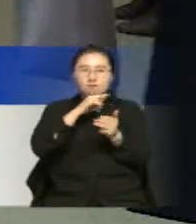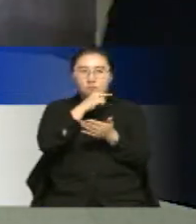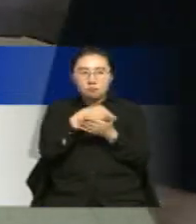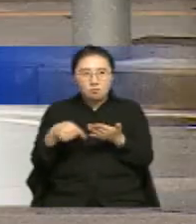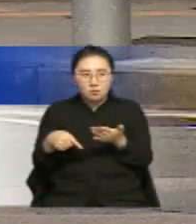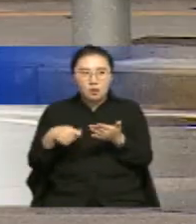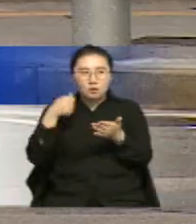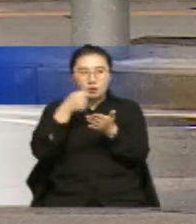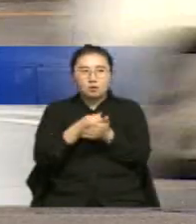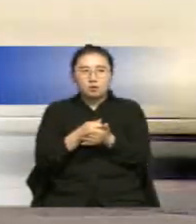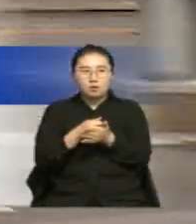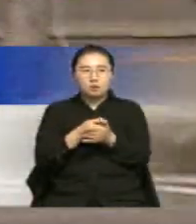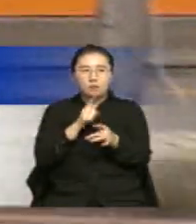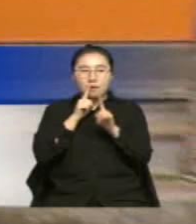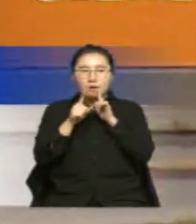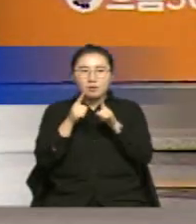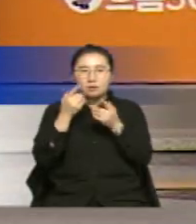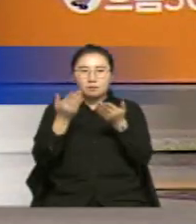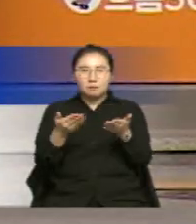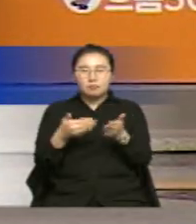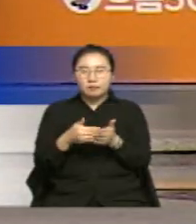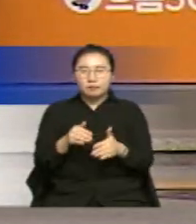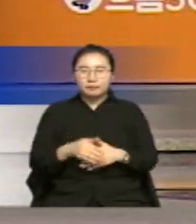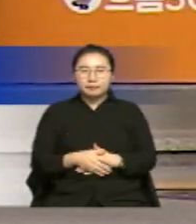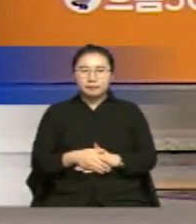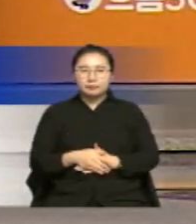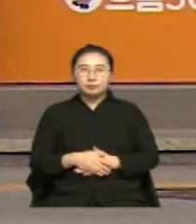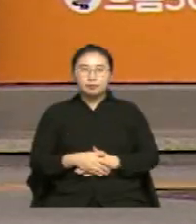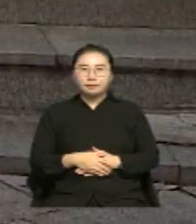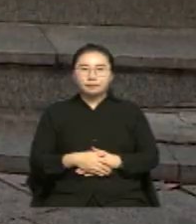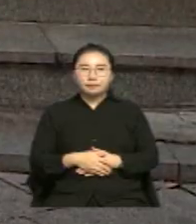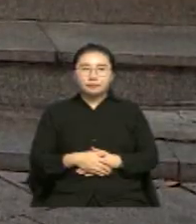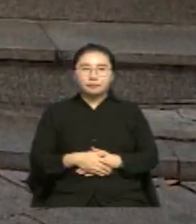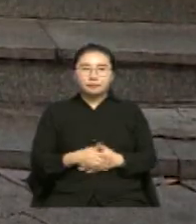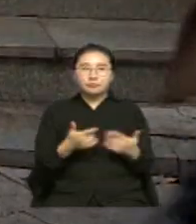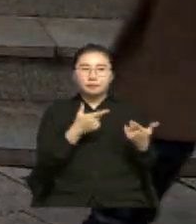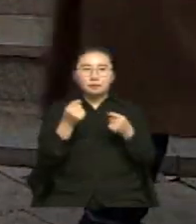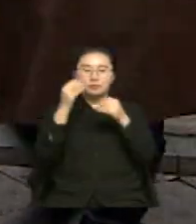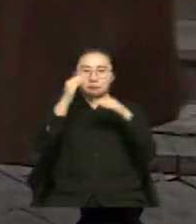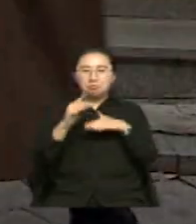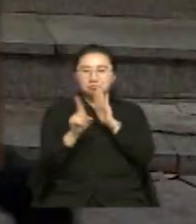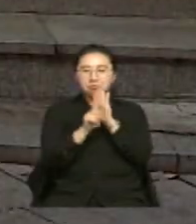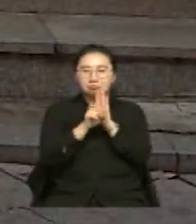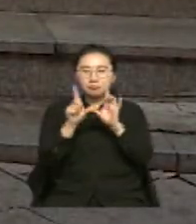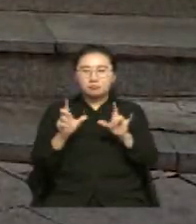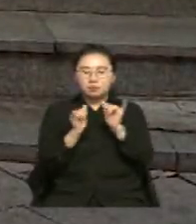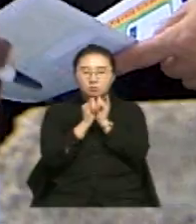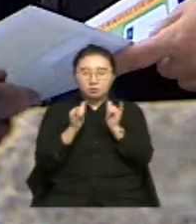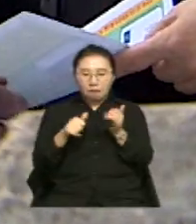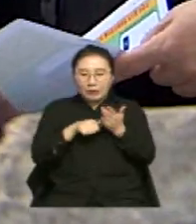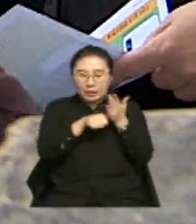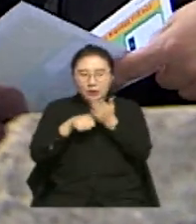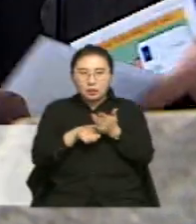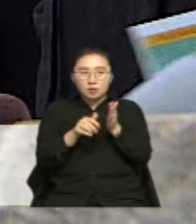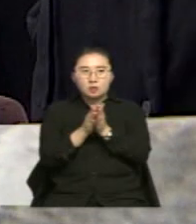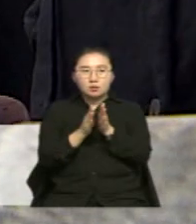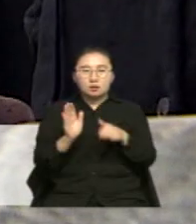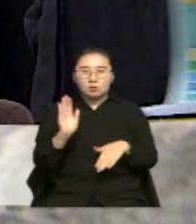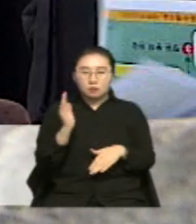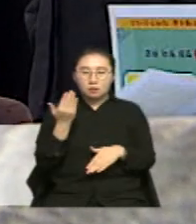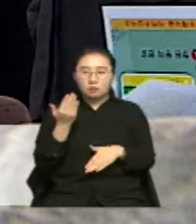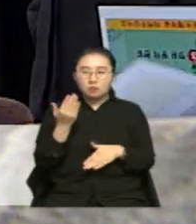그런 결정을 내렸다. 그런데 밖에 제가 말씀을 드릴 수가 없네요. 이 같은 내용이 알려지자 주민들은 서명운동을